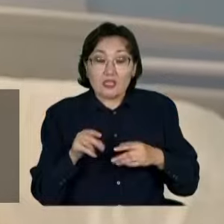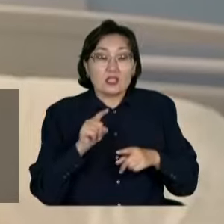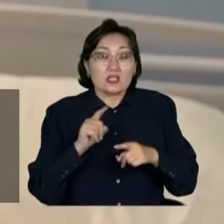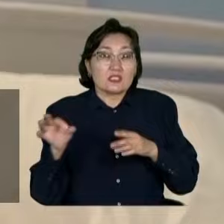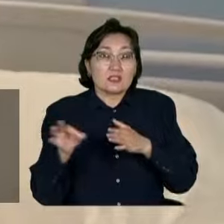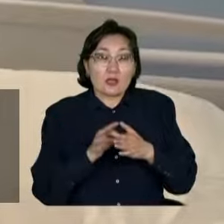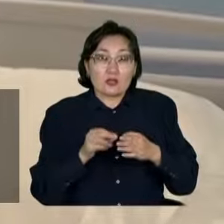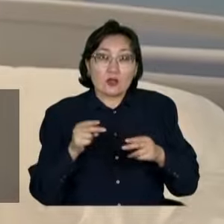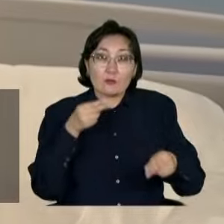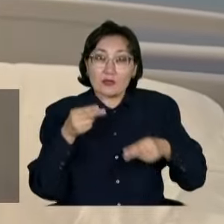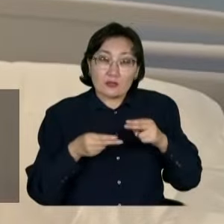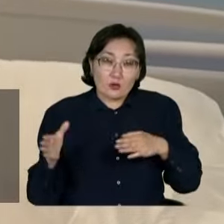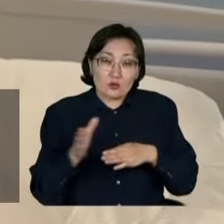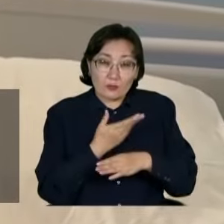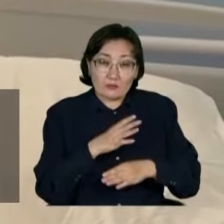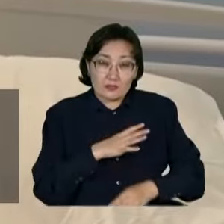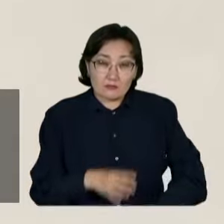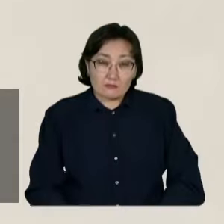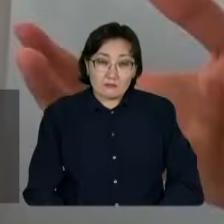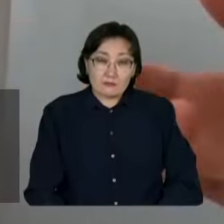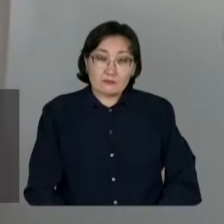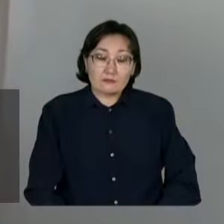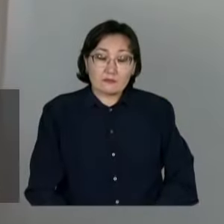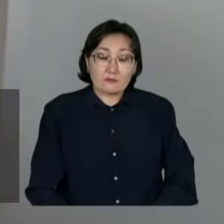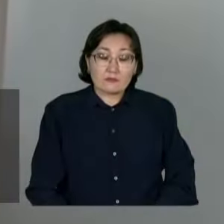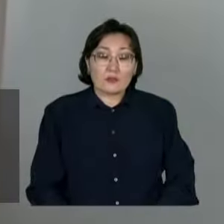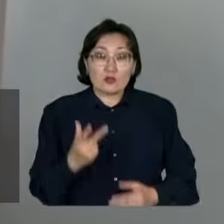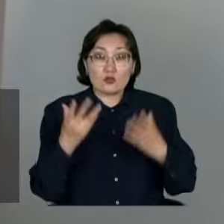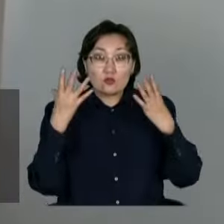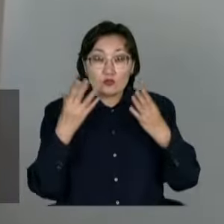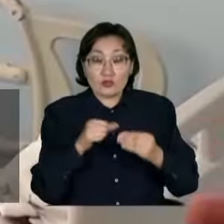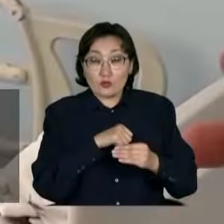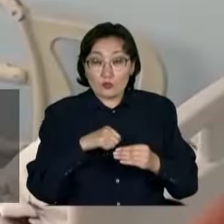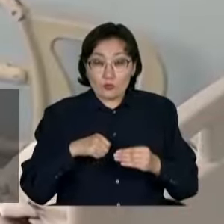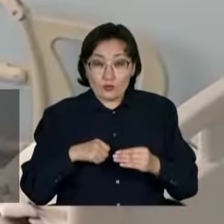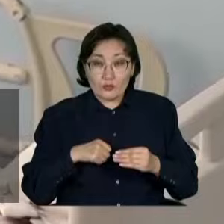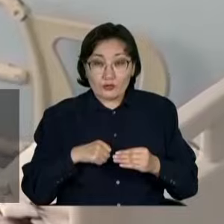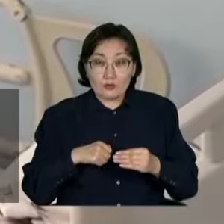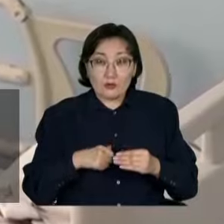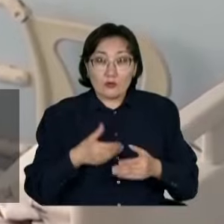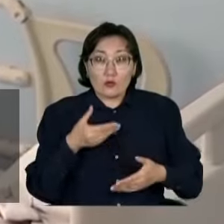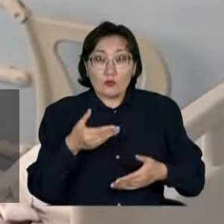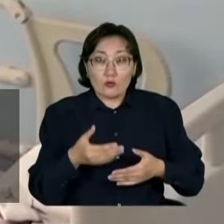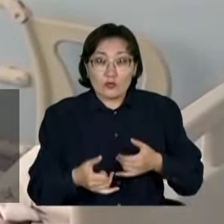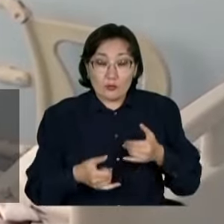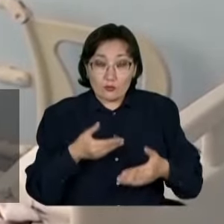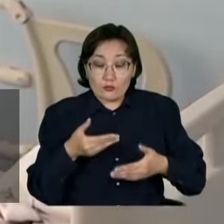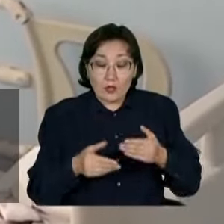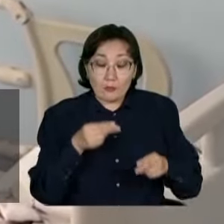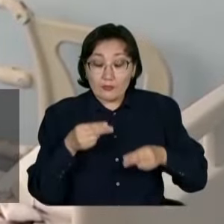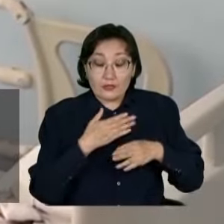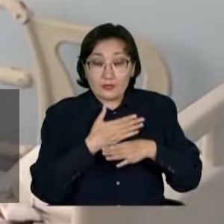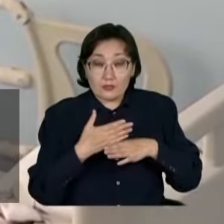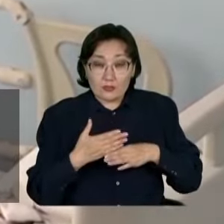Қазір тұрғынның жағдайы жақсы. Үш күннен кейін өз аяғыма тұрып кеттім. Операциядан кейін енді қорқыныш болды,